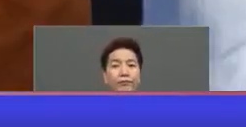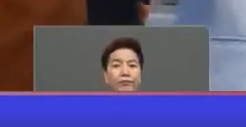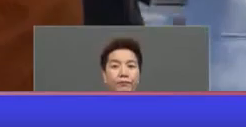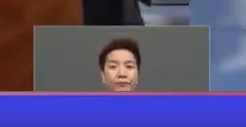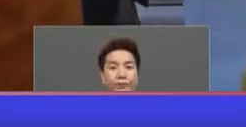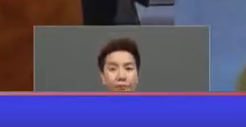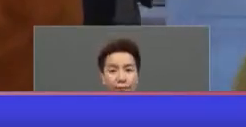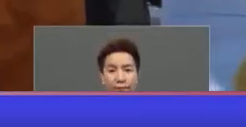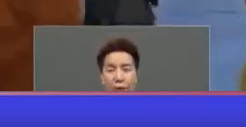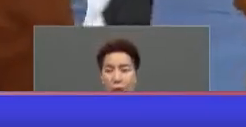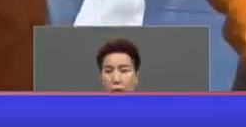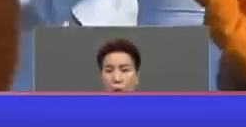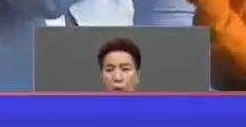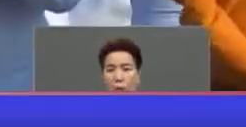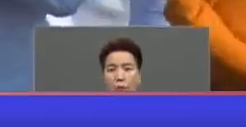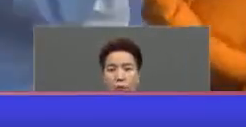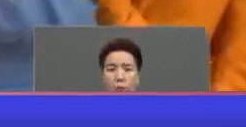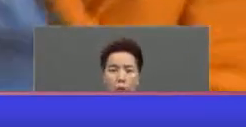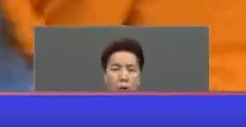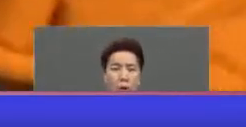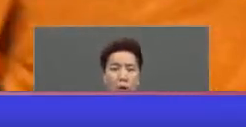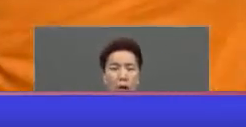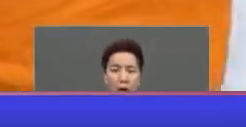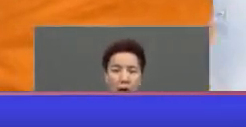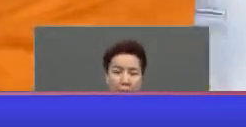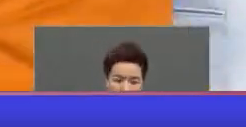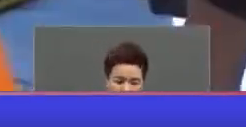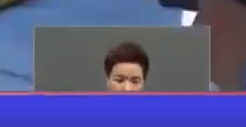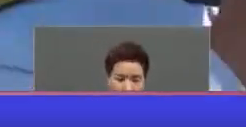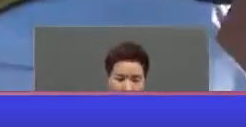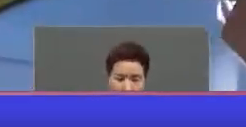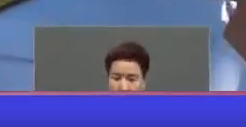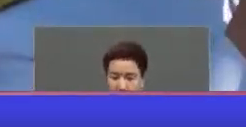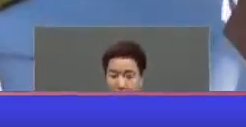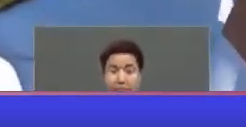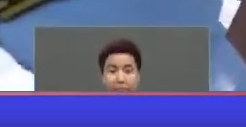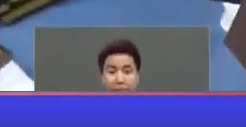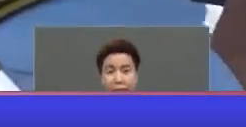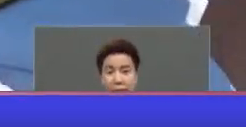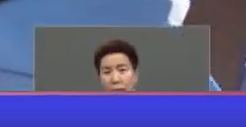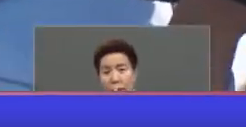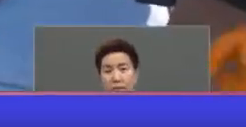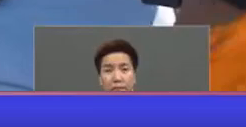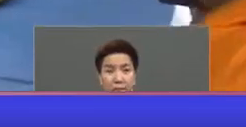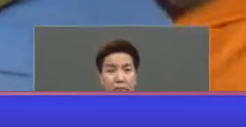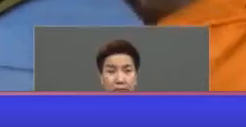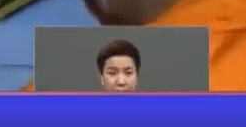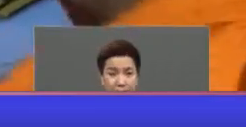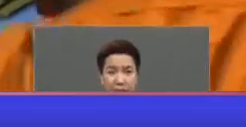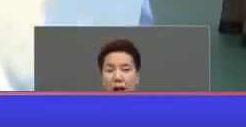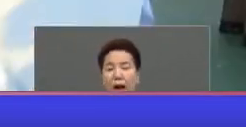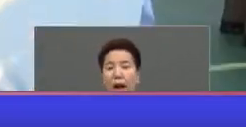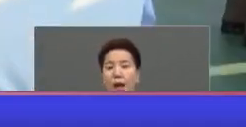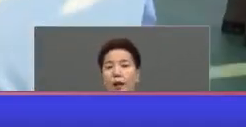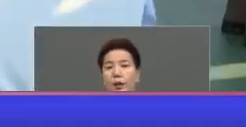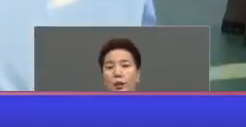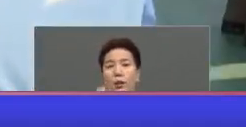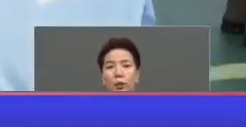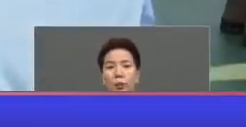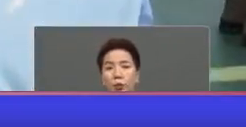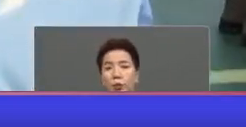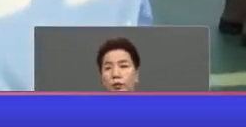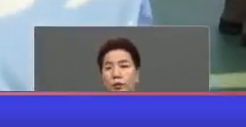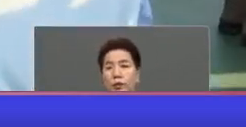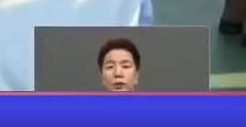ร่วมจัดแสดงนิทรรศการเพื่อน้อมรำลึกในพระมหากรุณและเทิดพระเกียรติณบริเวณท้องสนามหลวงระหว่างเวลา